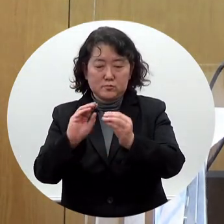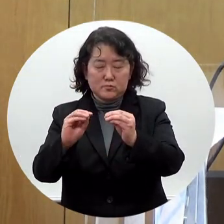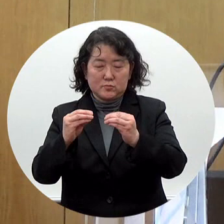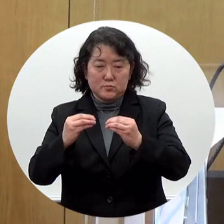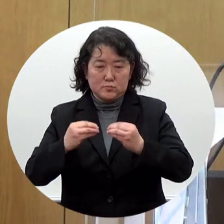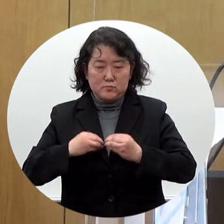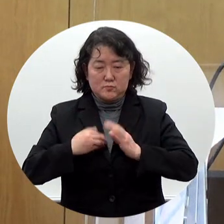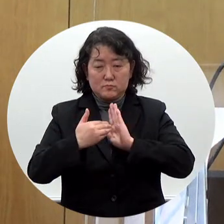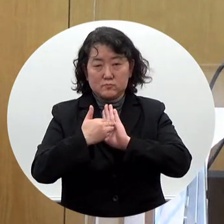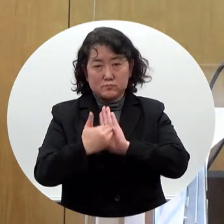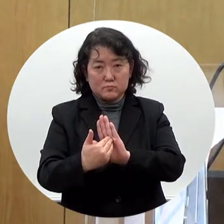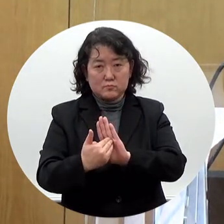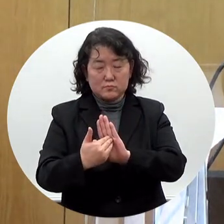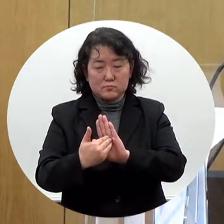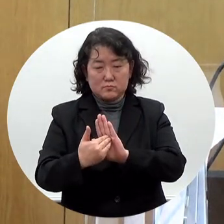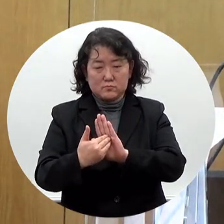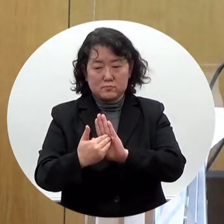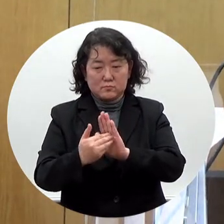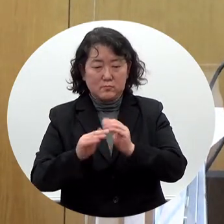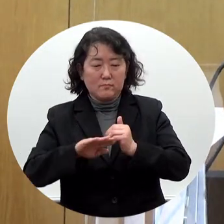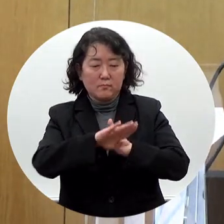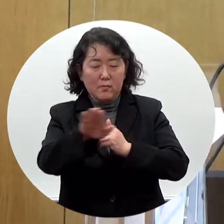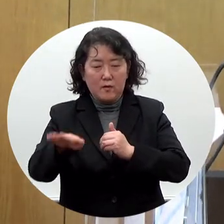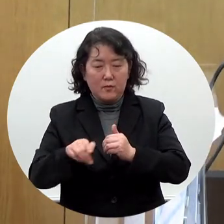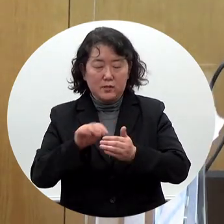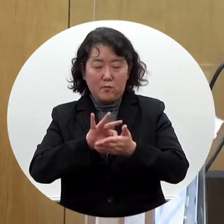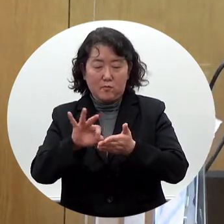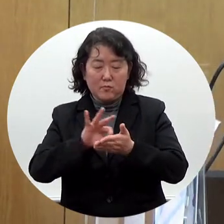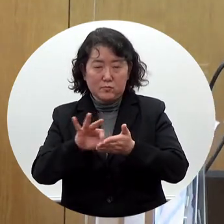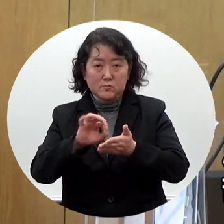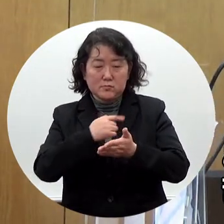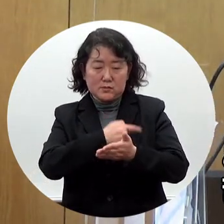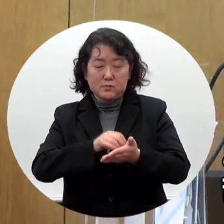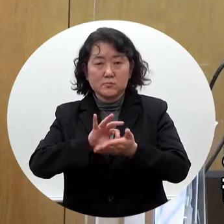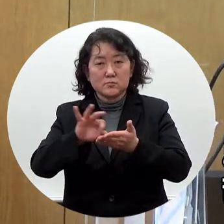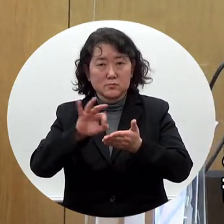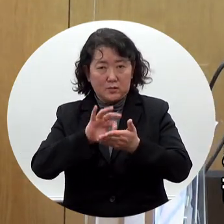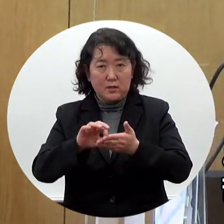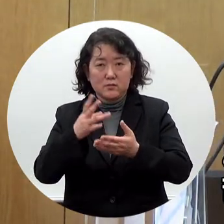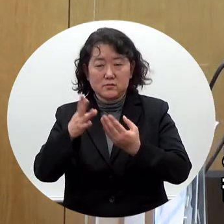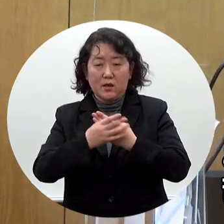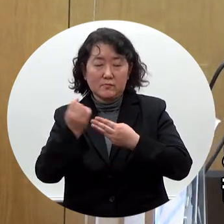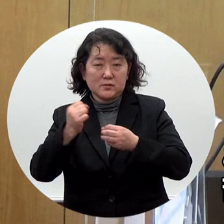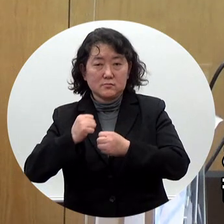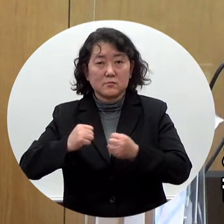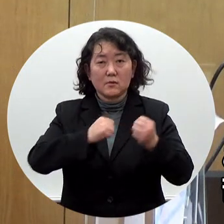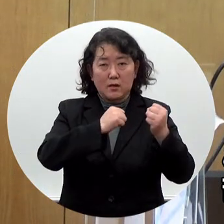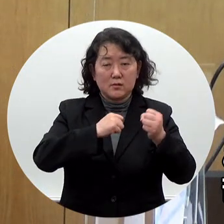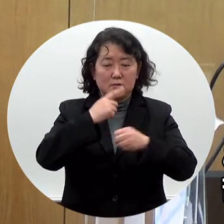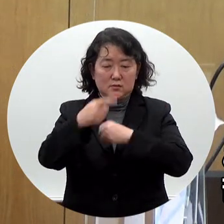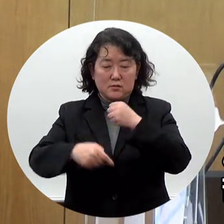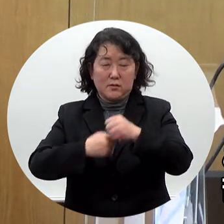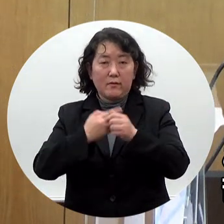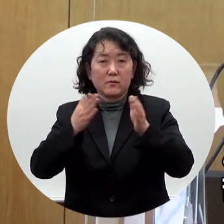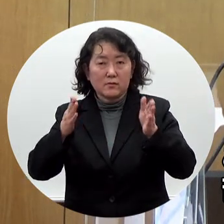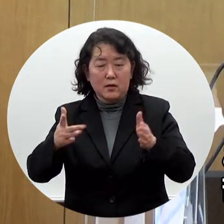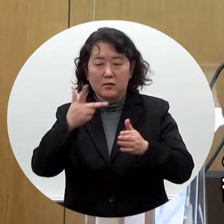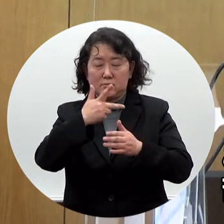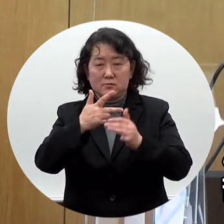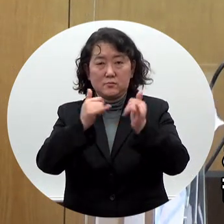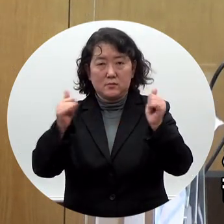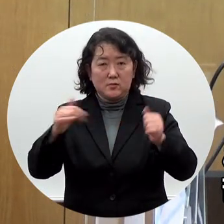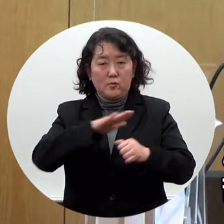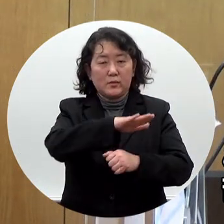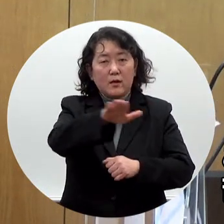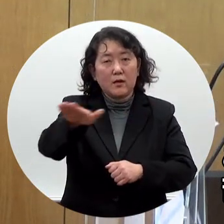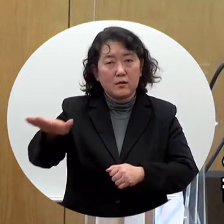う周りに配慮、習慣化しよう3密回避、これまで1年間、市民の皆様が苦労